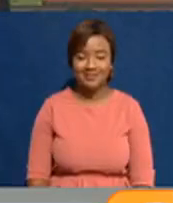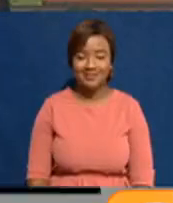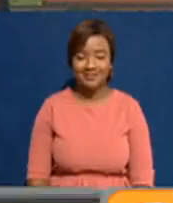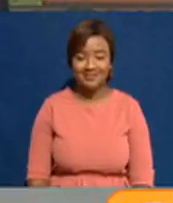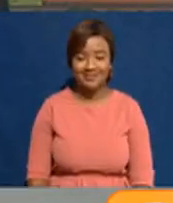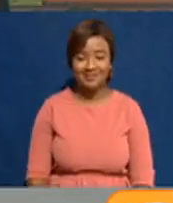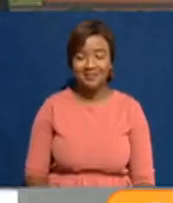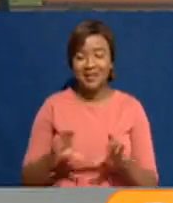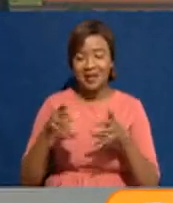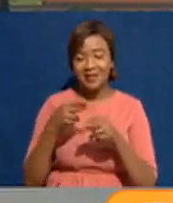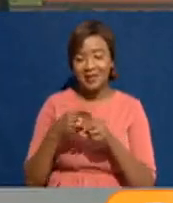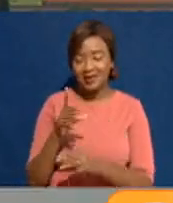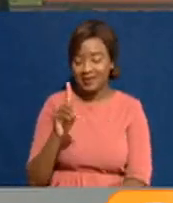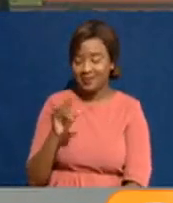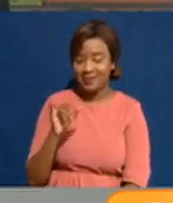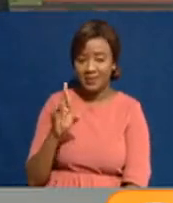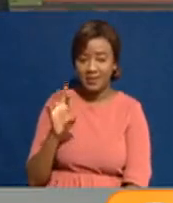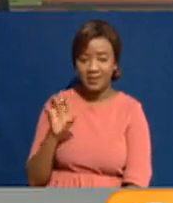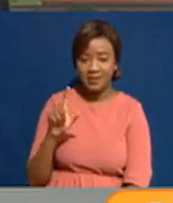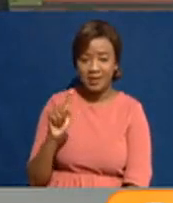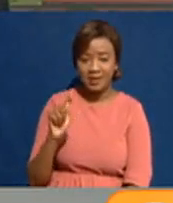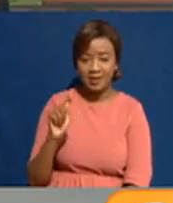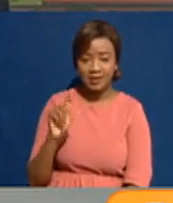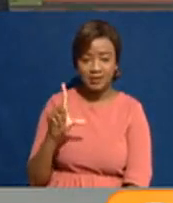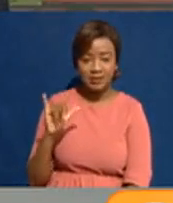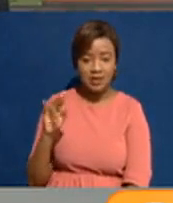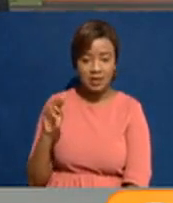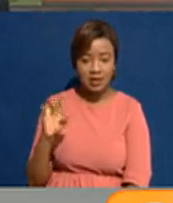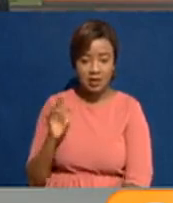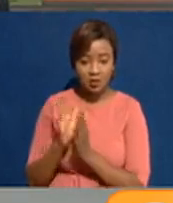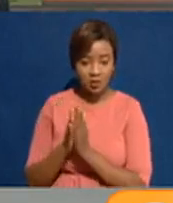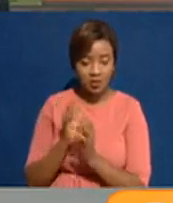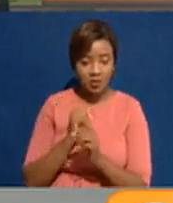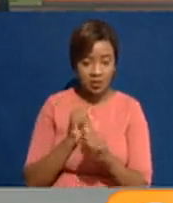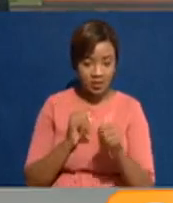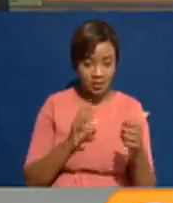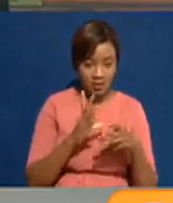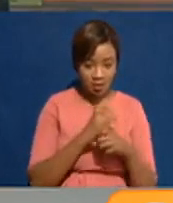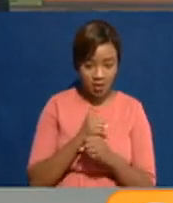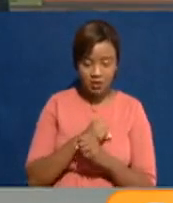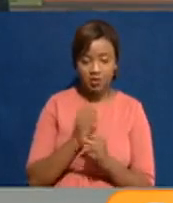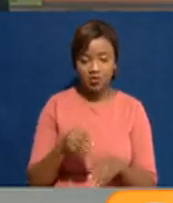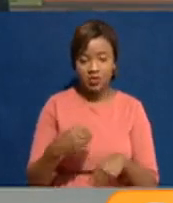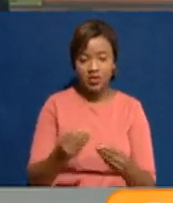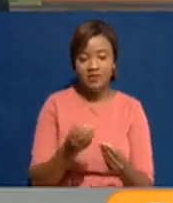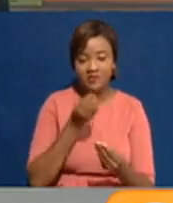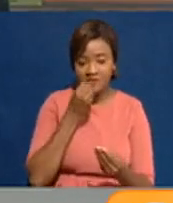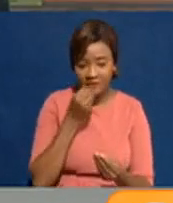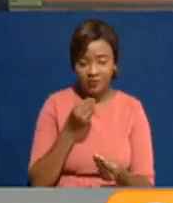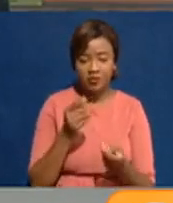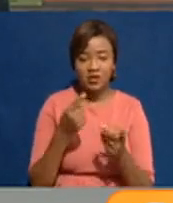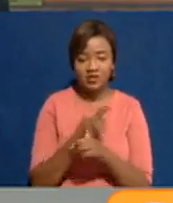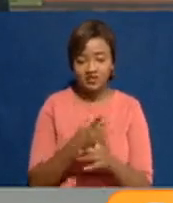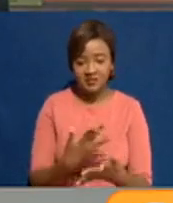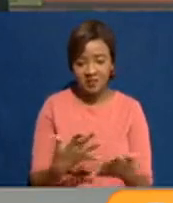Kampuni ya bima ya Directline imeshirikiana na wadau wengine kutoa msaada wa vyakula na malazi kwa watoto mayatima. Naam, zaidi ya makao 23 ya